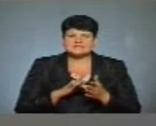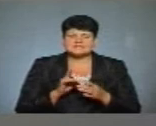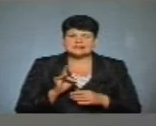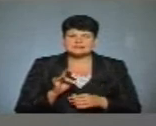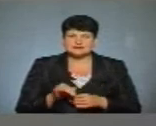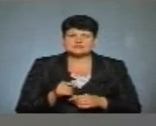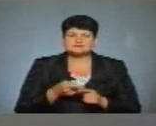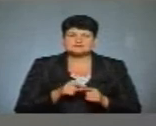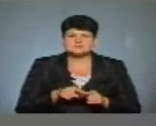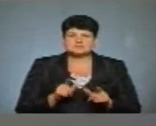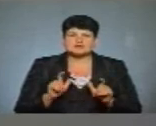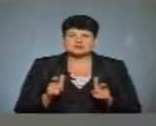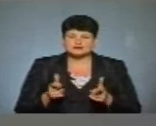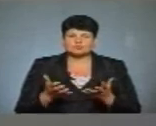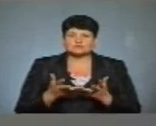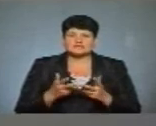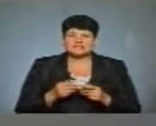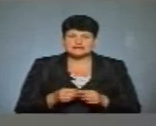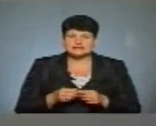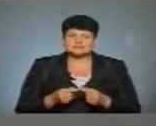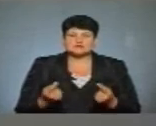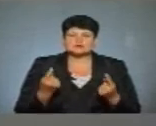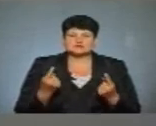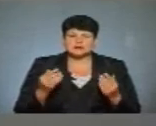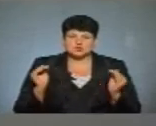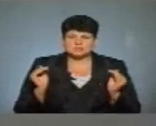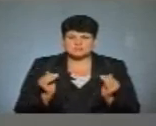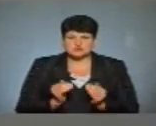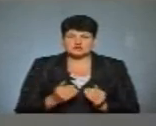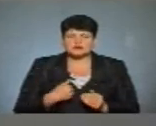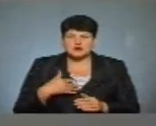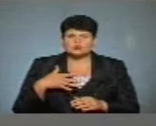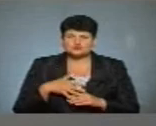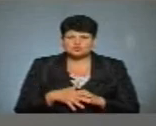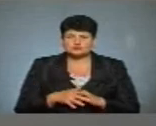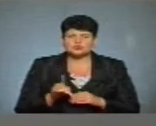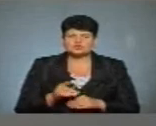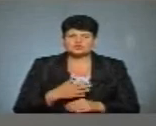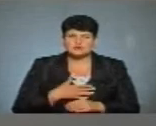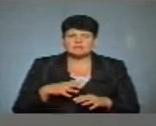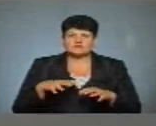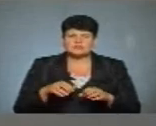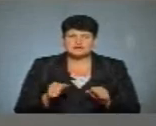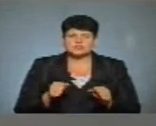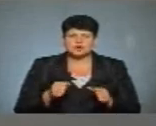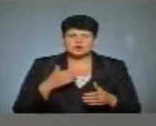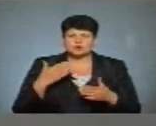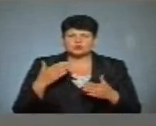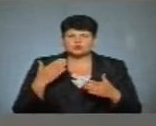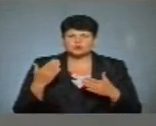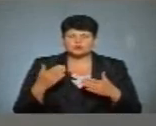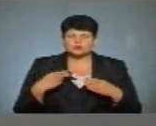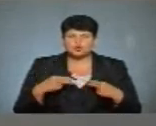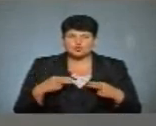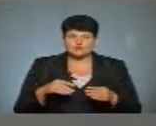насправді з цим карантином кількість колосально зменшилась. І я розумію, що безпосередньо нам, як власникам торгового центру, дуже важко, але